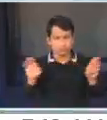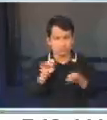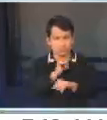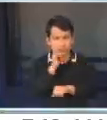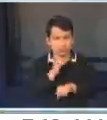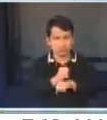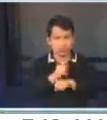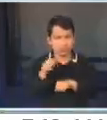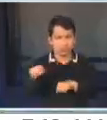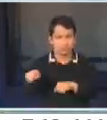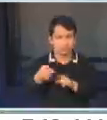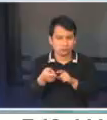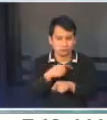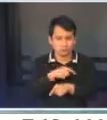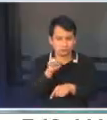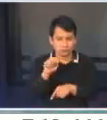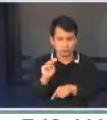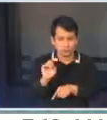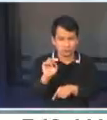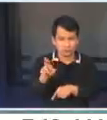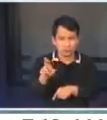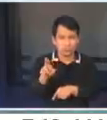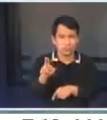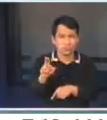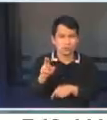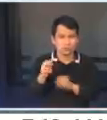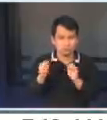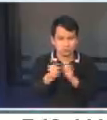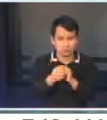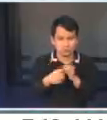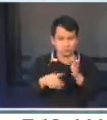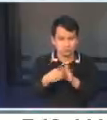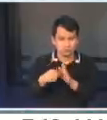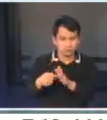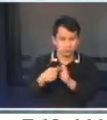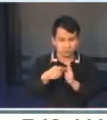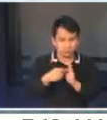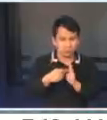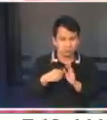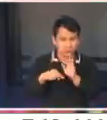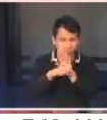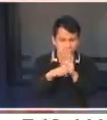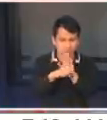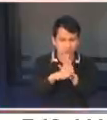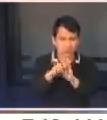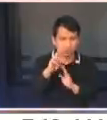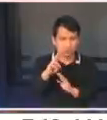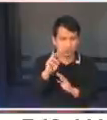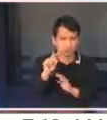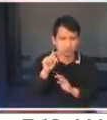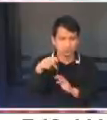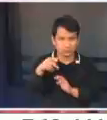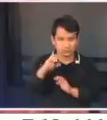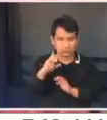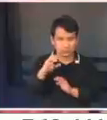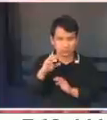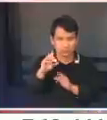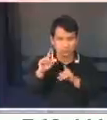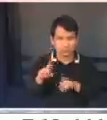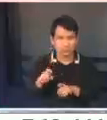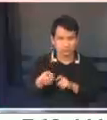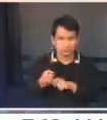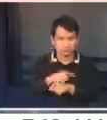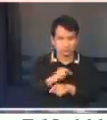mga turista mula sa Metro Manila. Pero kabilang sa requirement ngayon ay ang negative RT-PCR result na